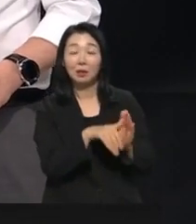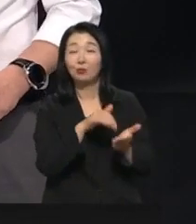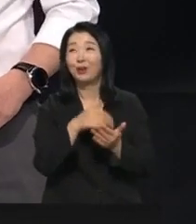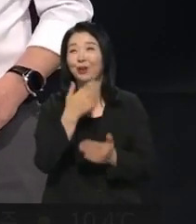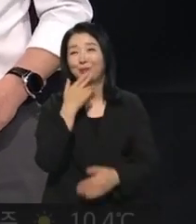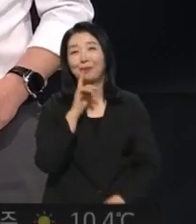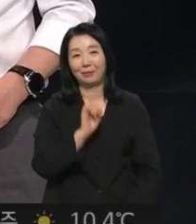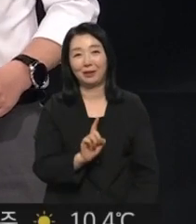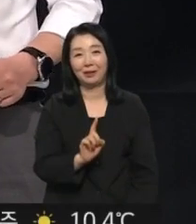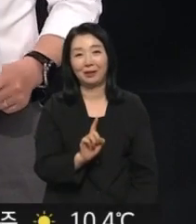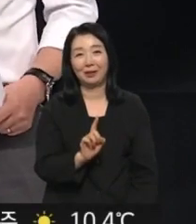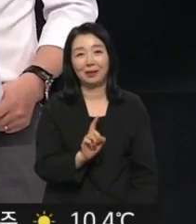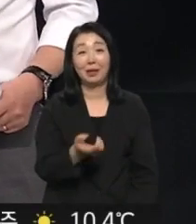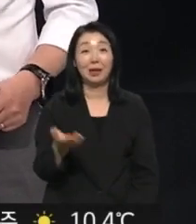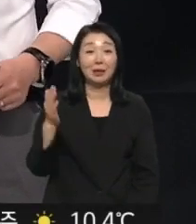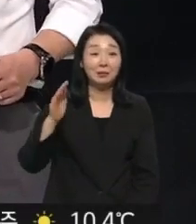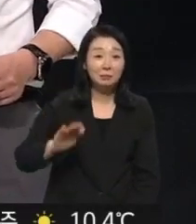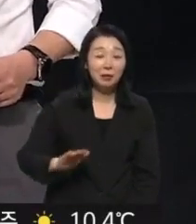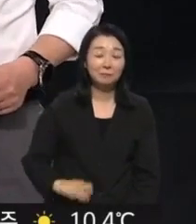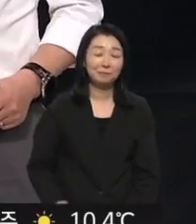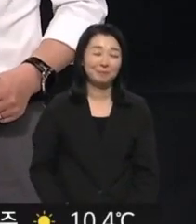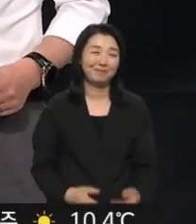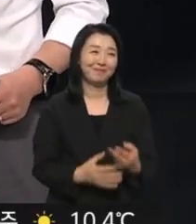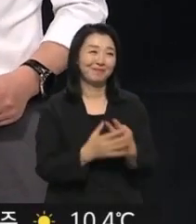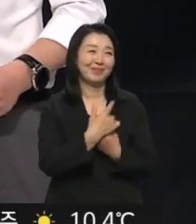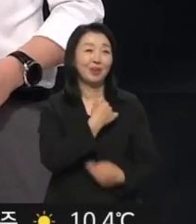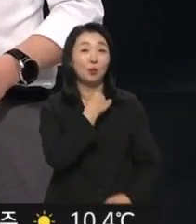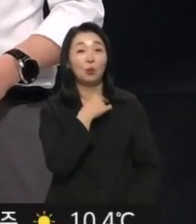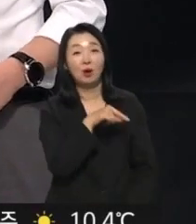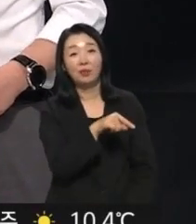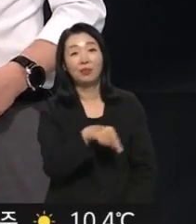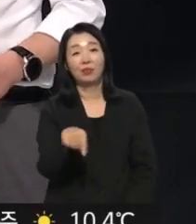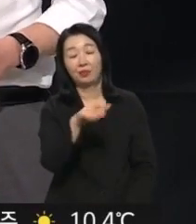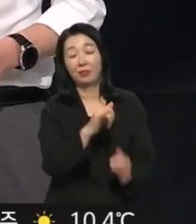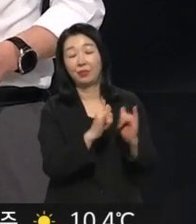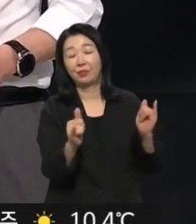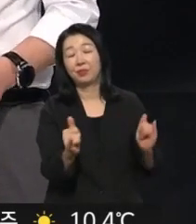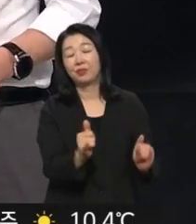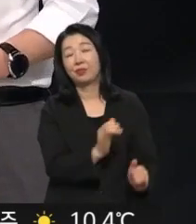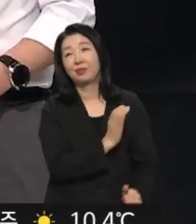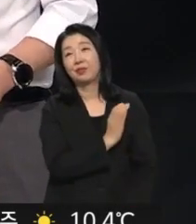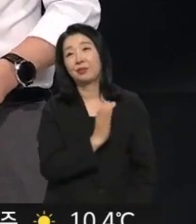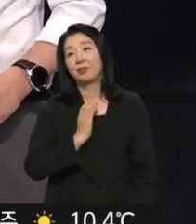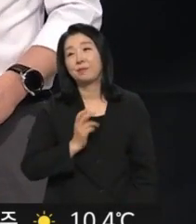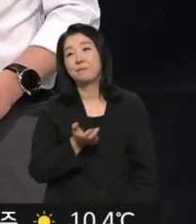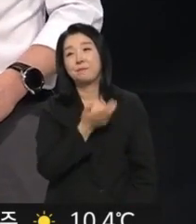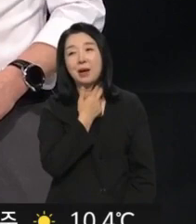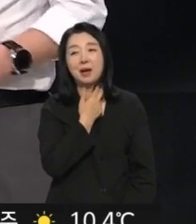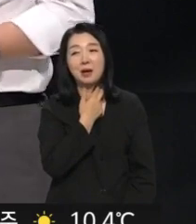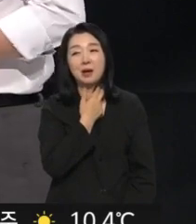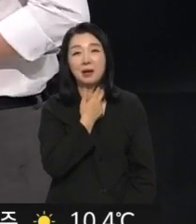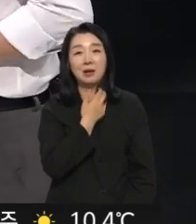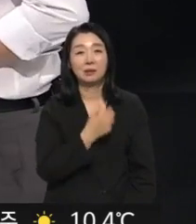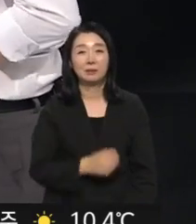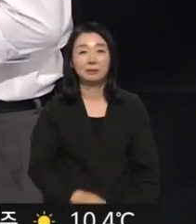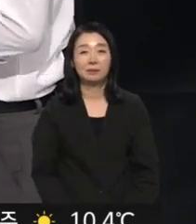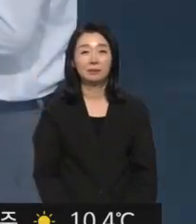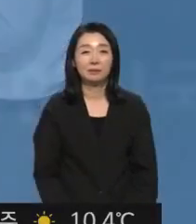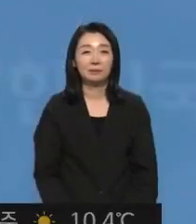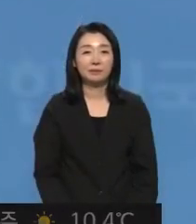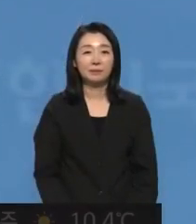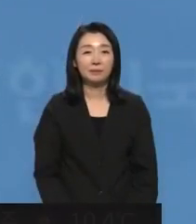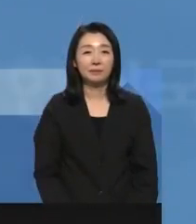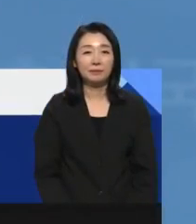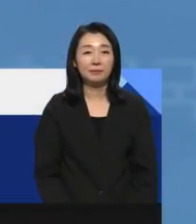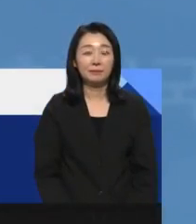없다고 밝혔는데요. 다만 단일화를 희망했던 분들을 향한 배신감은 토로했습니다.